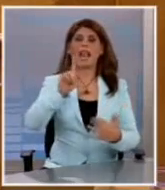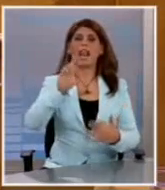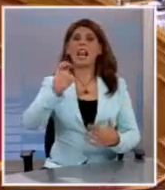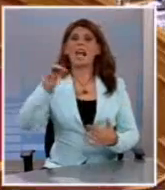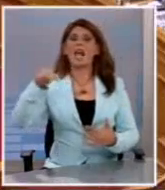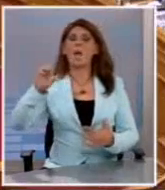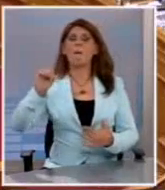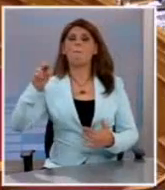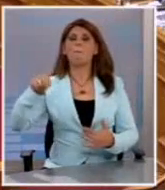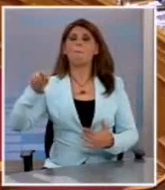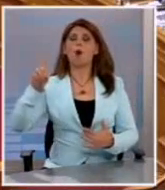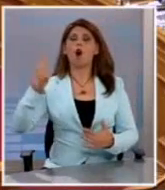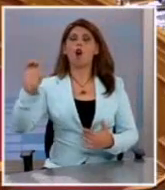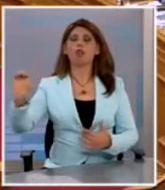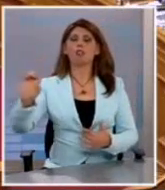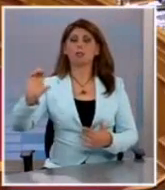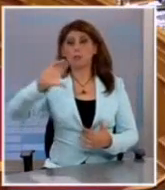για ιστορικούς λόγους.